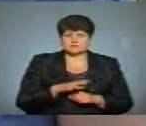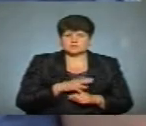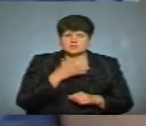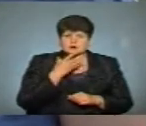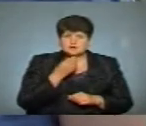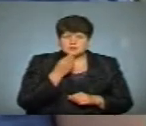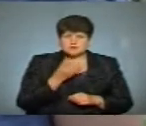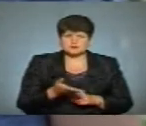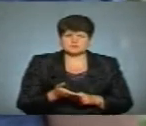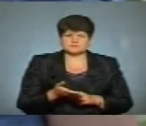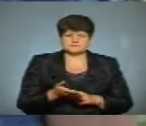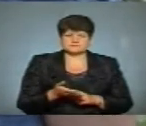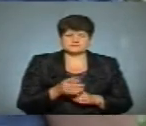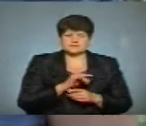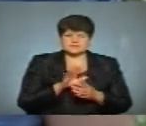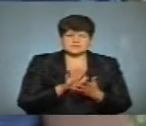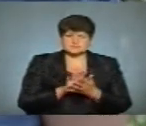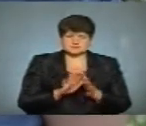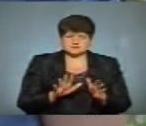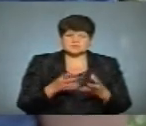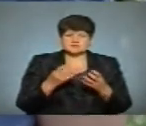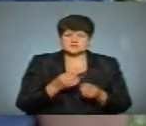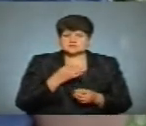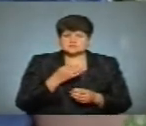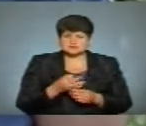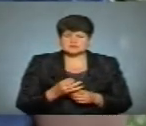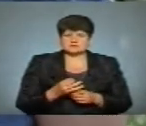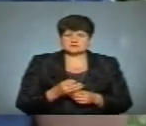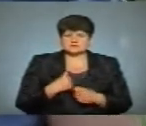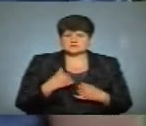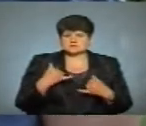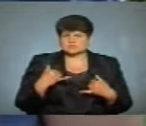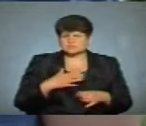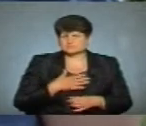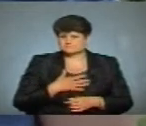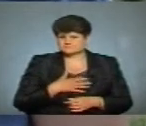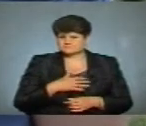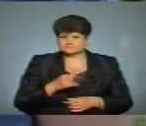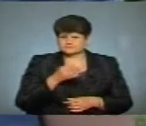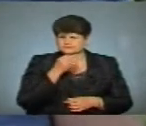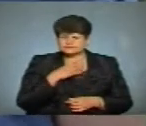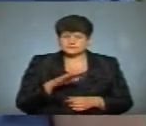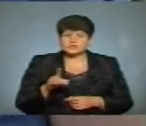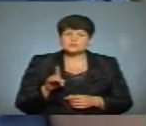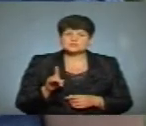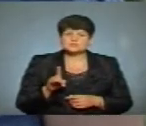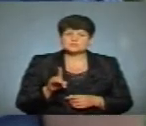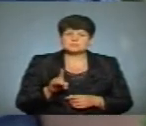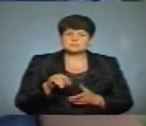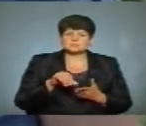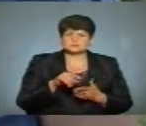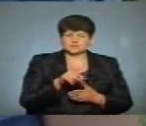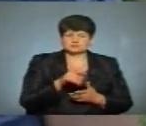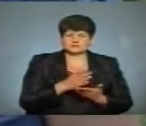гарною, так, не сміттям. Ще скажу, що дуже так нас здивувало і неприємно, скажімо так, це